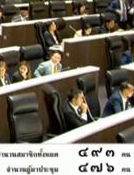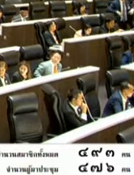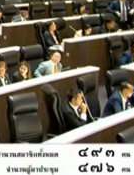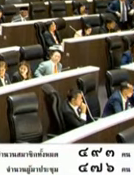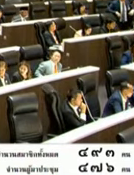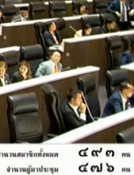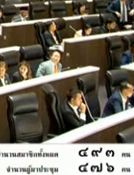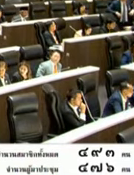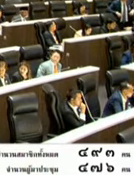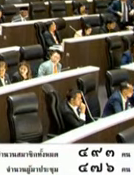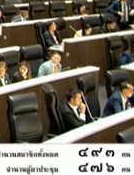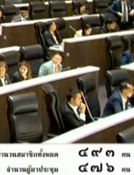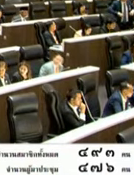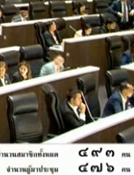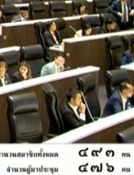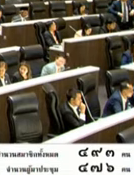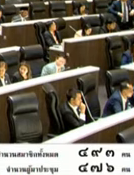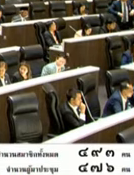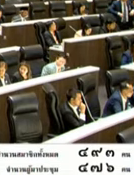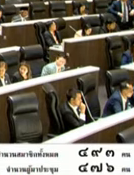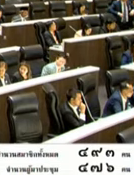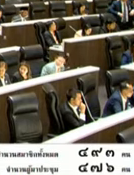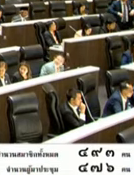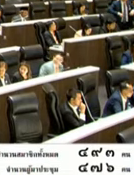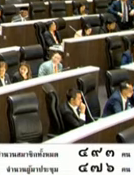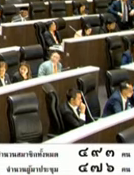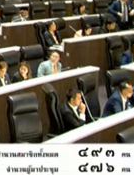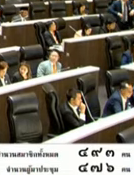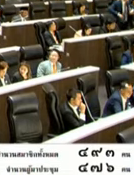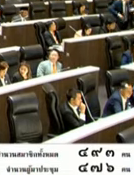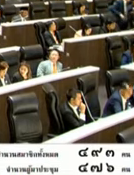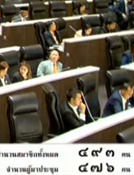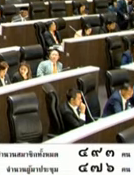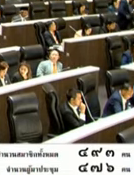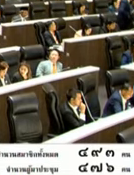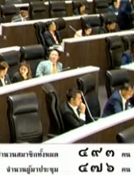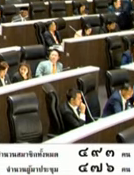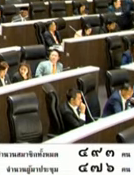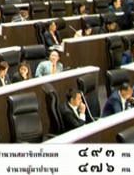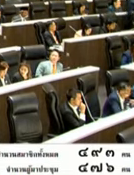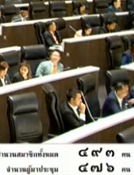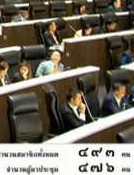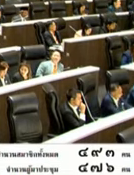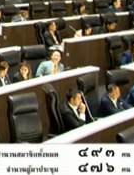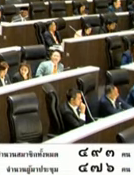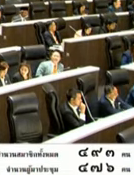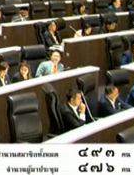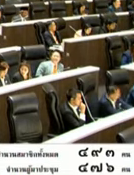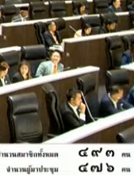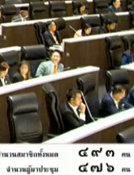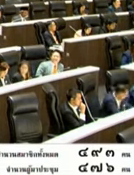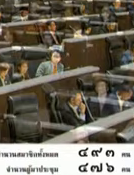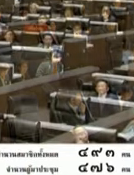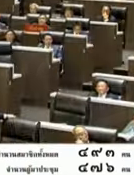ครับท่านที่เข้ามาแล้วกรุณาเสียบบัตรแสดงตนด้วยนะครับ